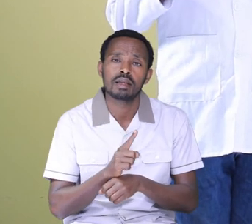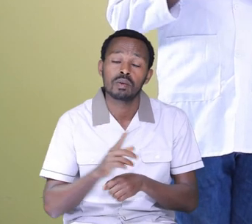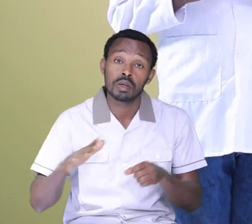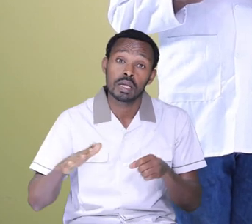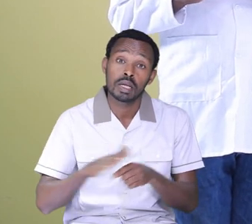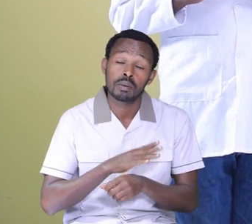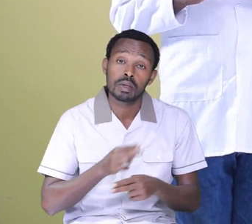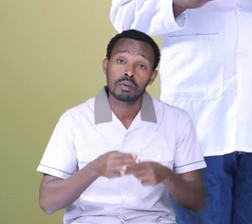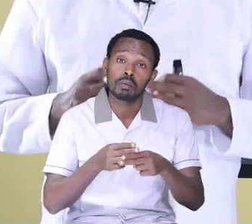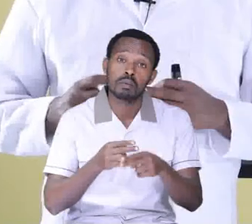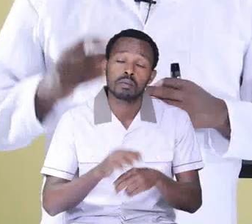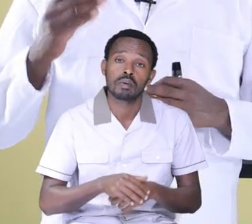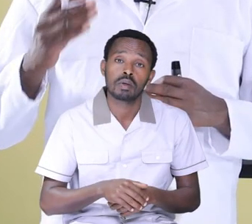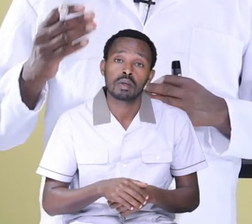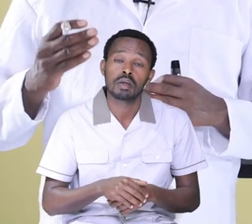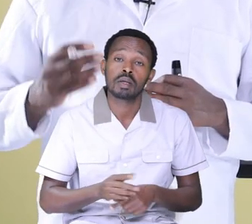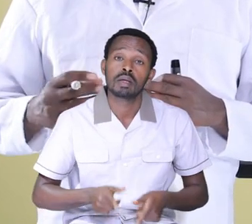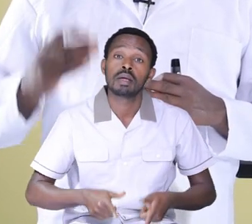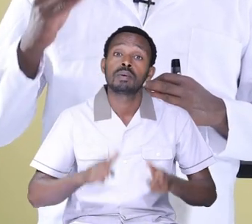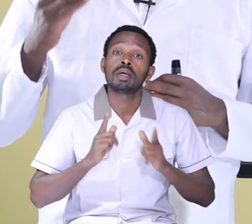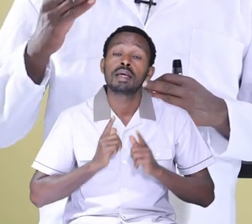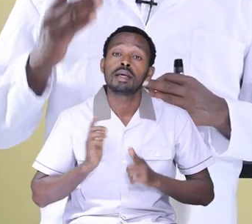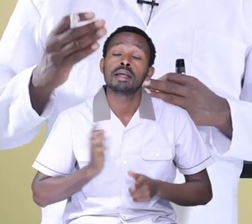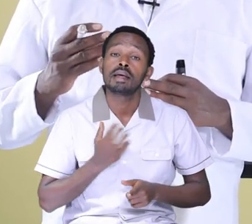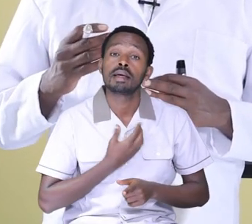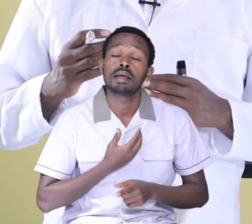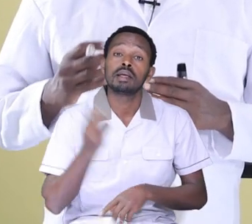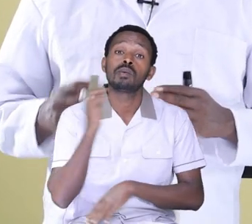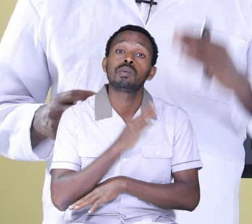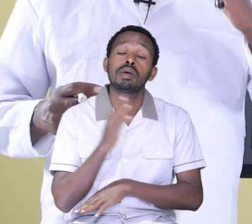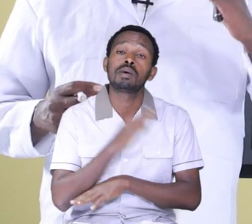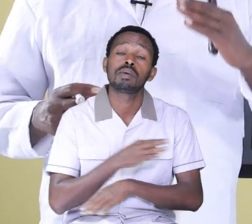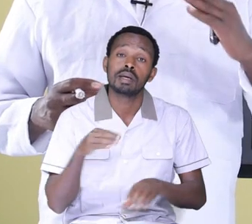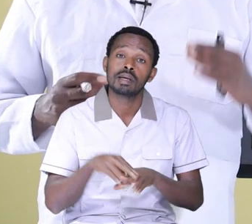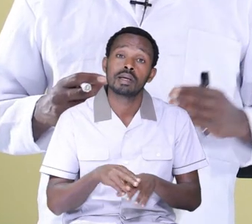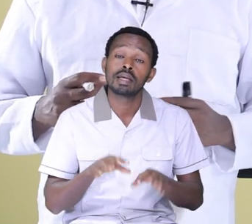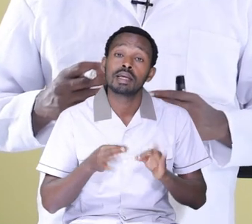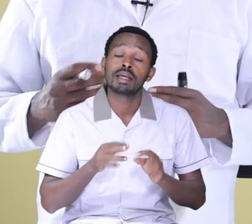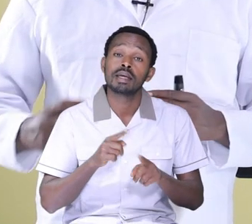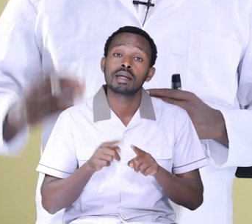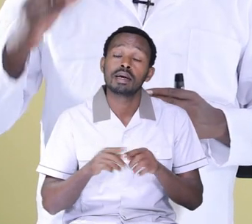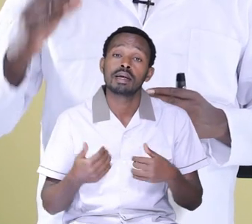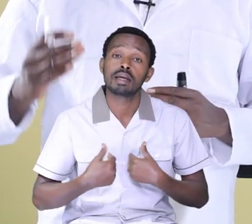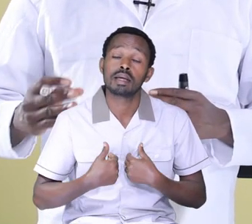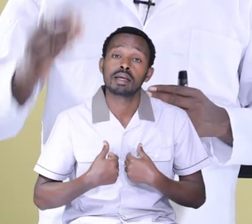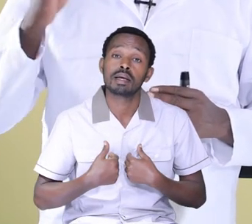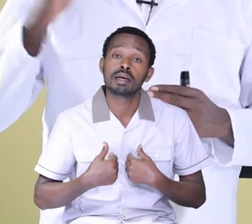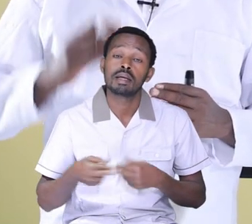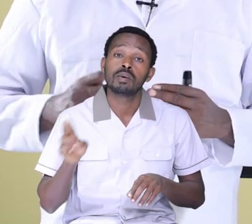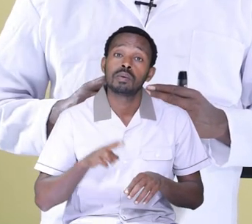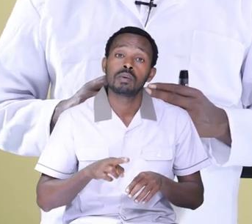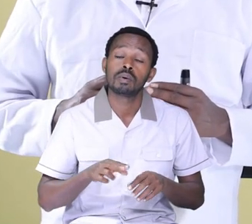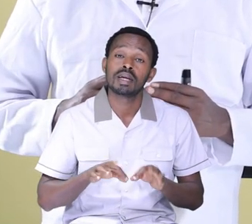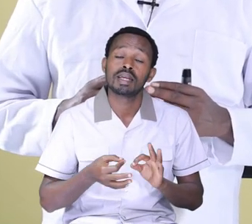Ga'umsa jechuun jireenya keenya guyyaa guyyaa keessatti hiika garaa garaa qaba. Yookaan hiika hedduu